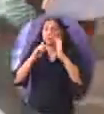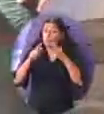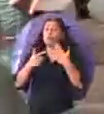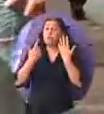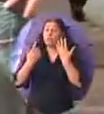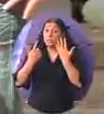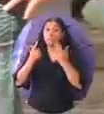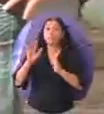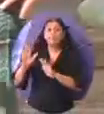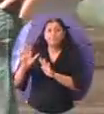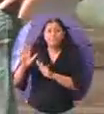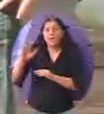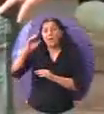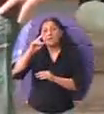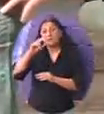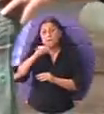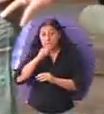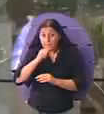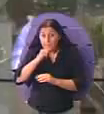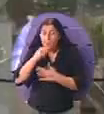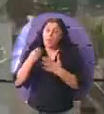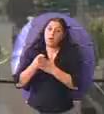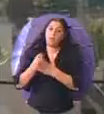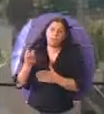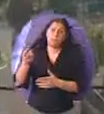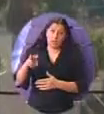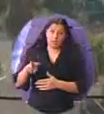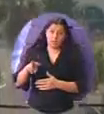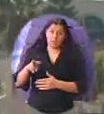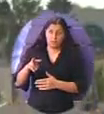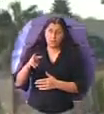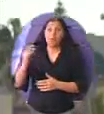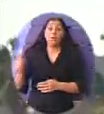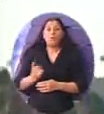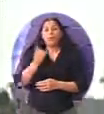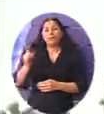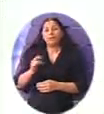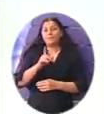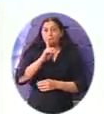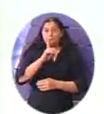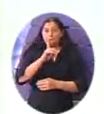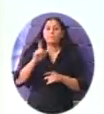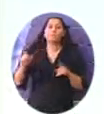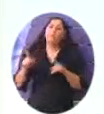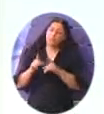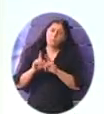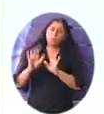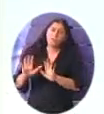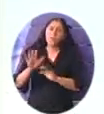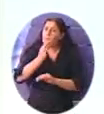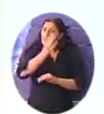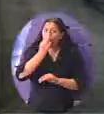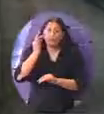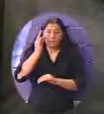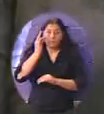7 שנים נשארה א' במקלט שיניק לה סבא עד שנפטר. בכל הזמן הזה עדיף על אשתוק כמיטב המסורת הבדואית. יש